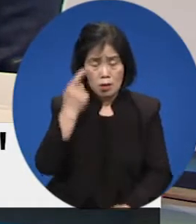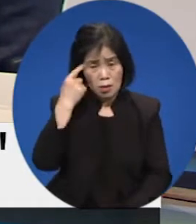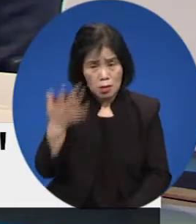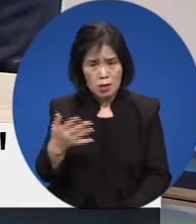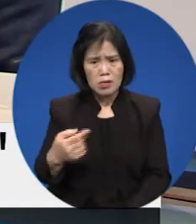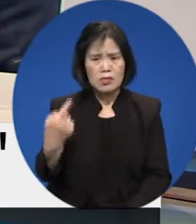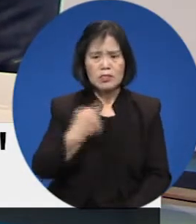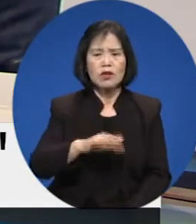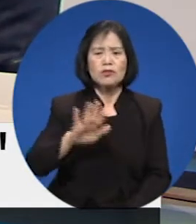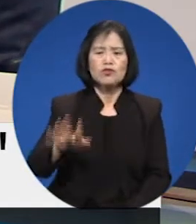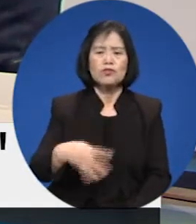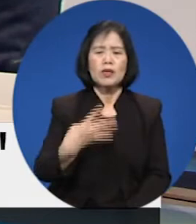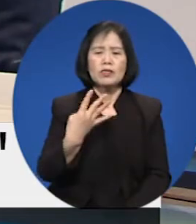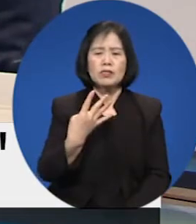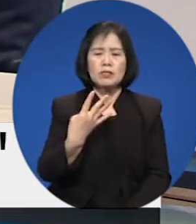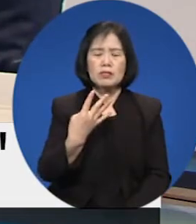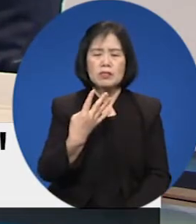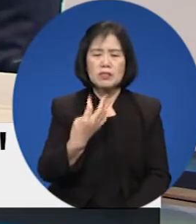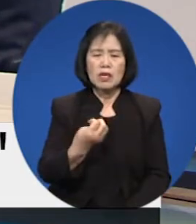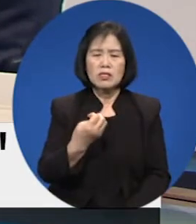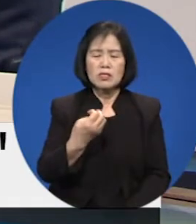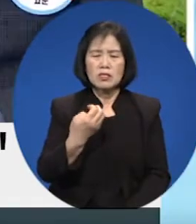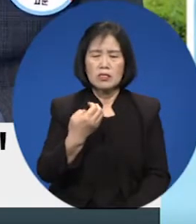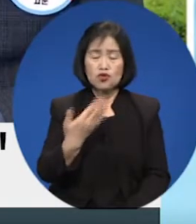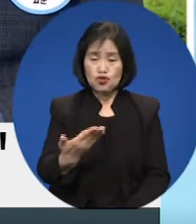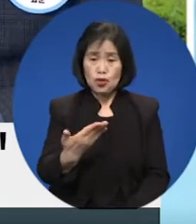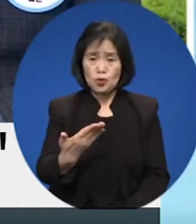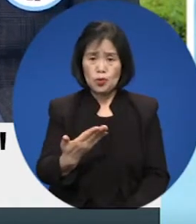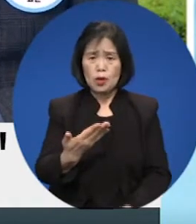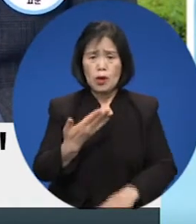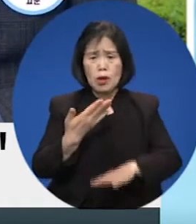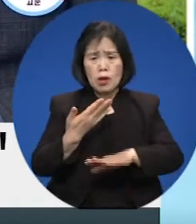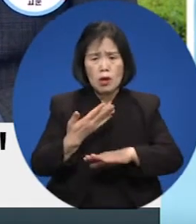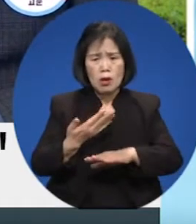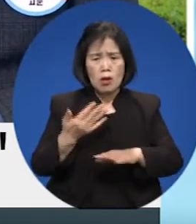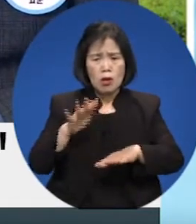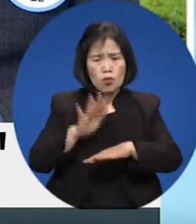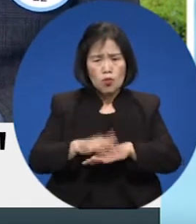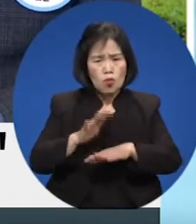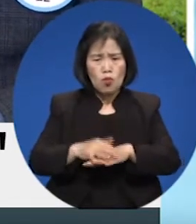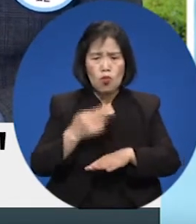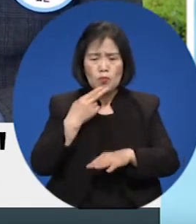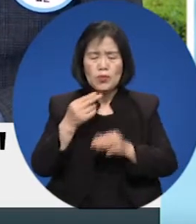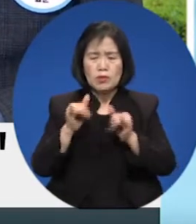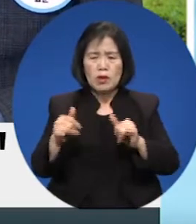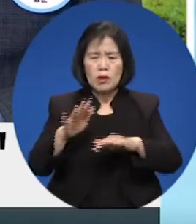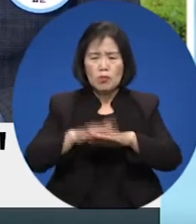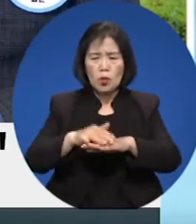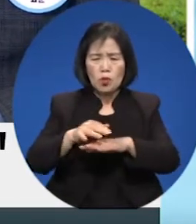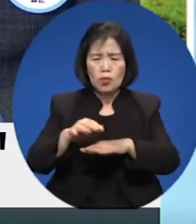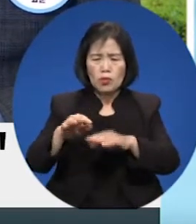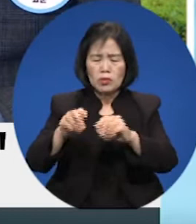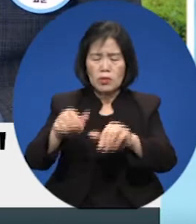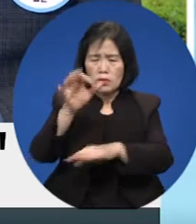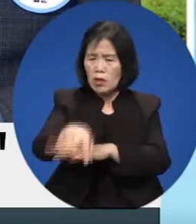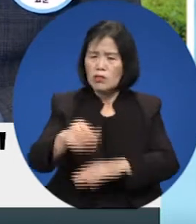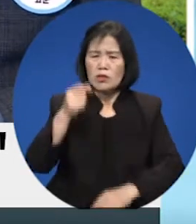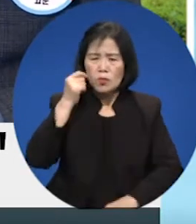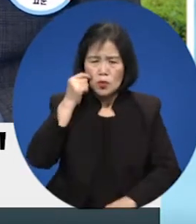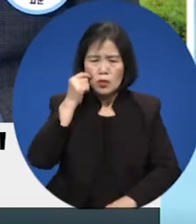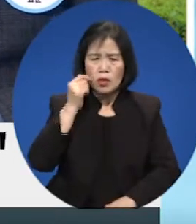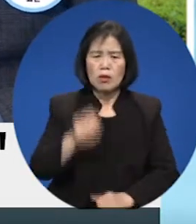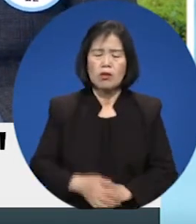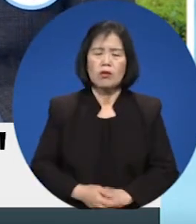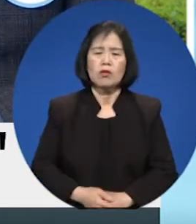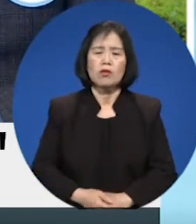1949년 도에 b 농민 의 농지 취득을 할 수 없는 농지개혁 법이 나오고요 뭐 내가 1980 년대 우리 헌법 제정 할 때 그때